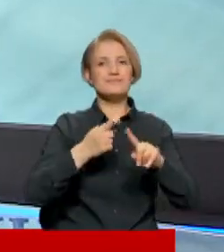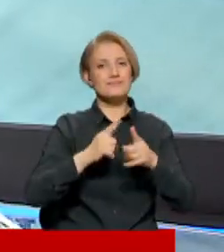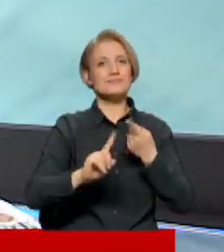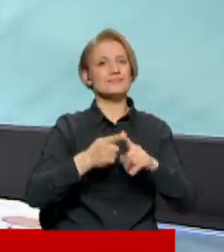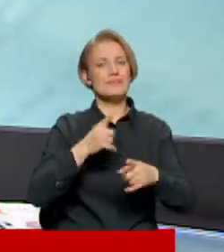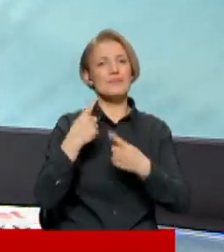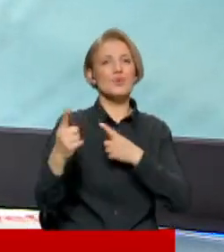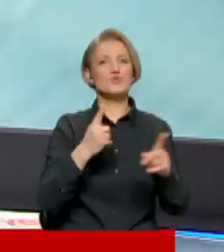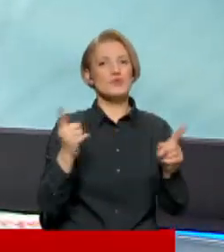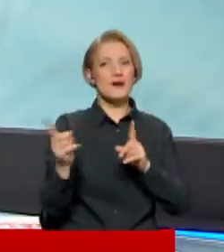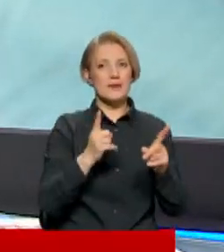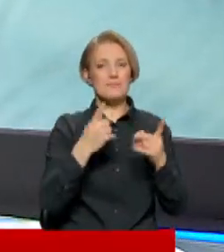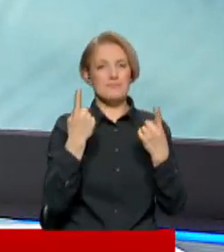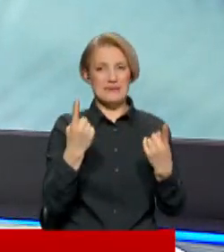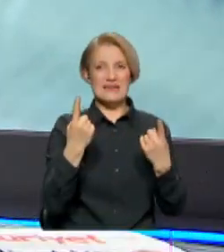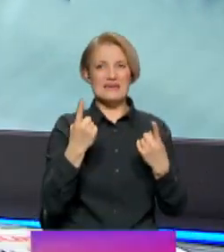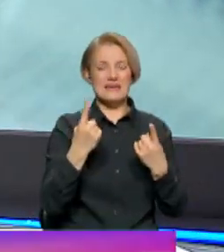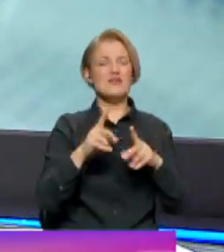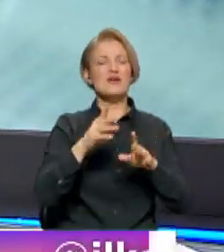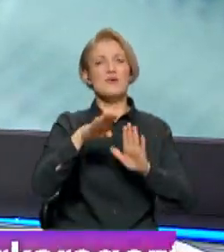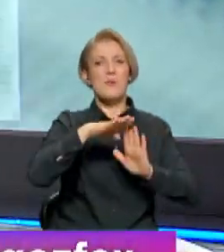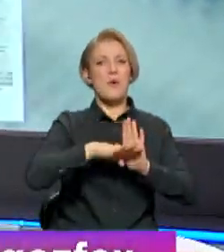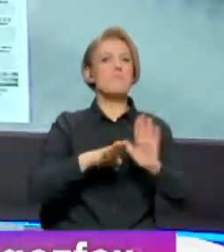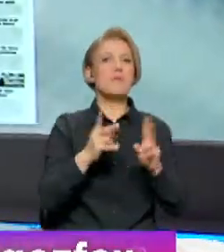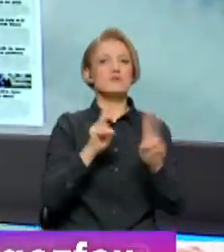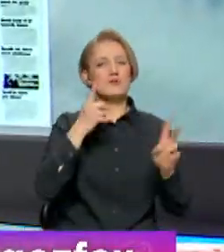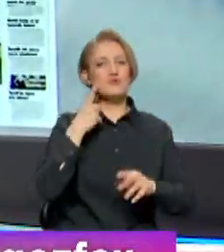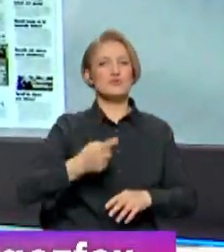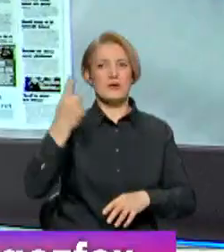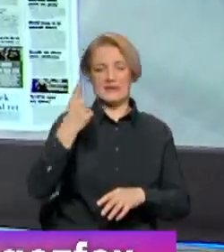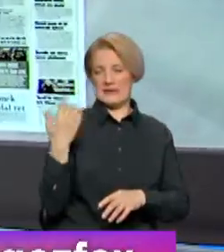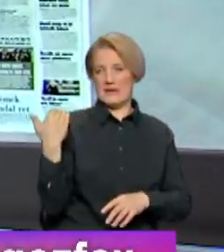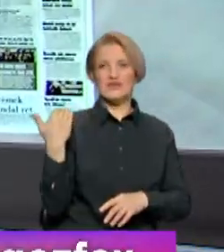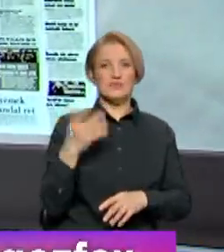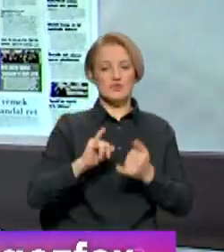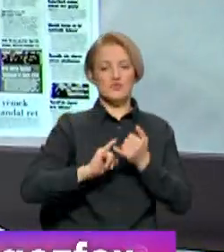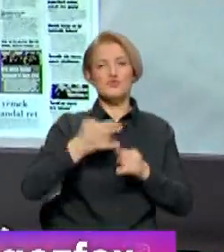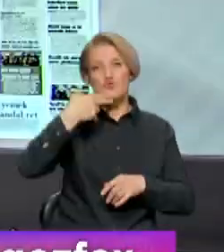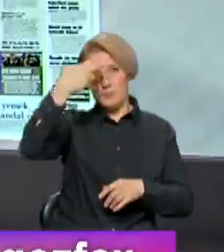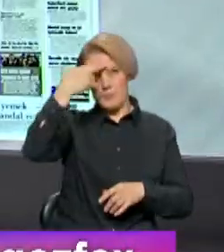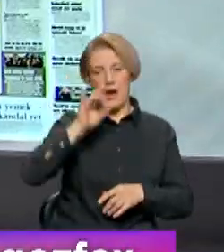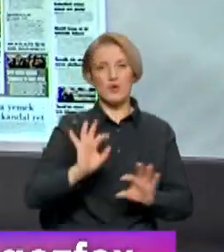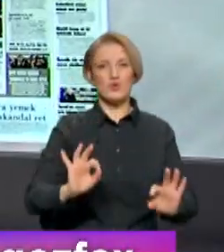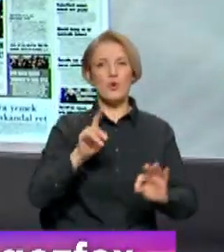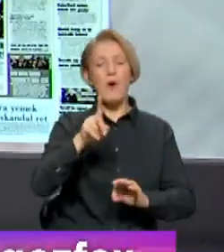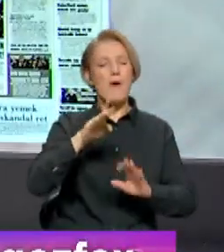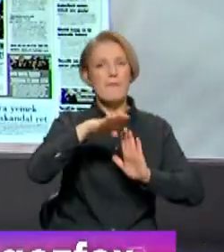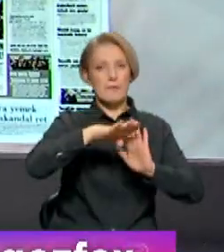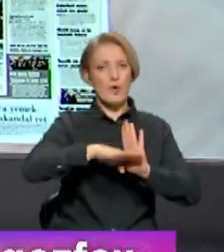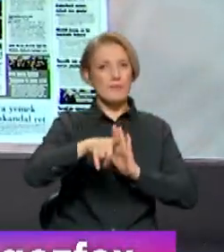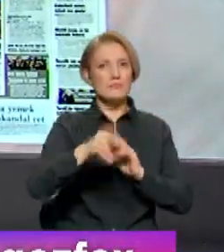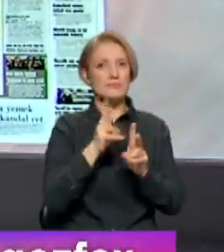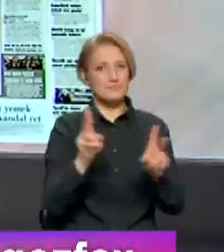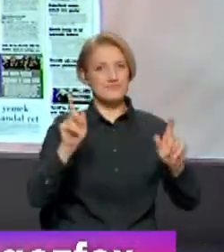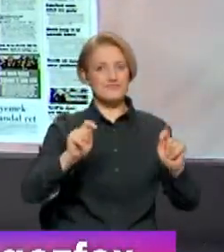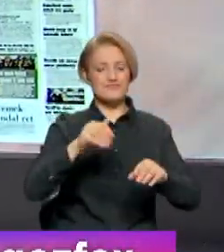siyasetin konuştukları bir vizyon programını açıklamıştı Cumhurbaşkanı geçtiğimiz Cuma günü ve o Vizyon programından